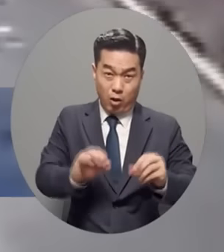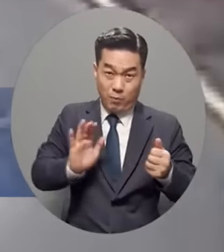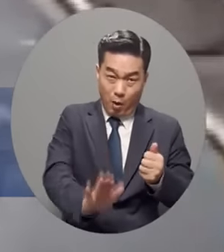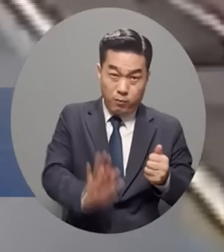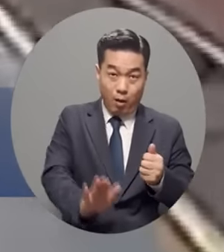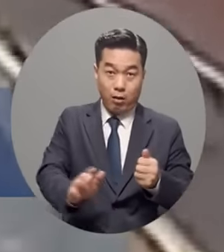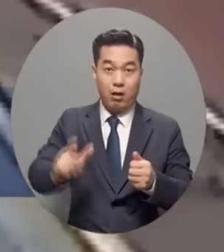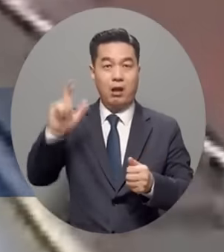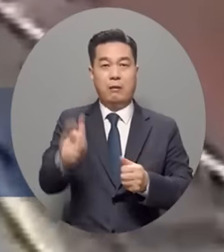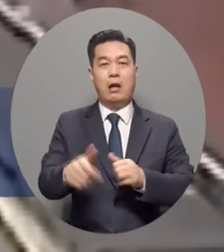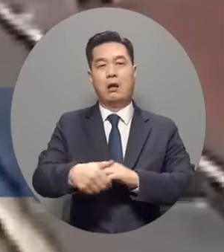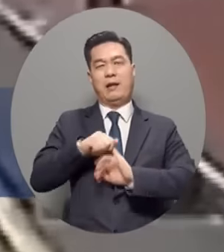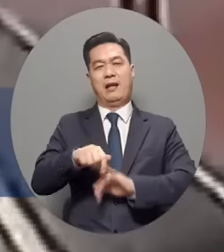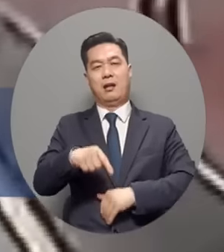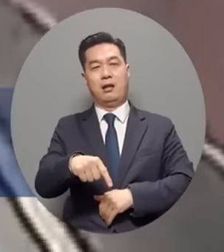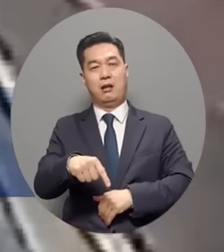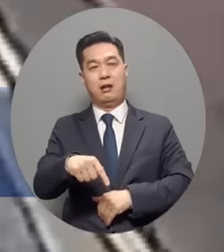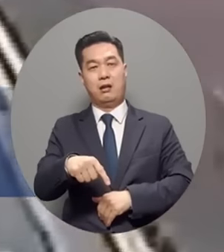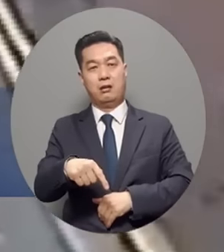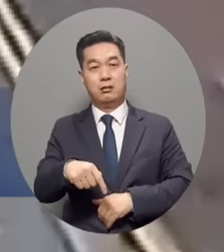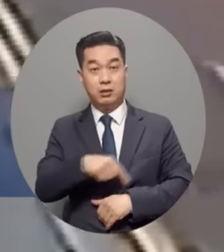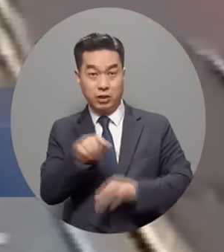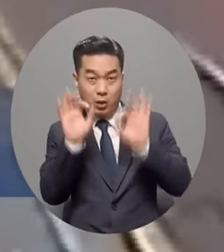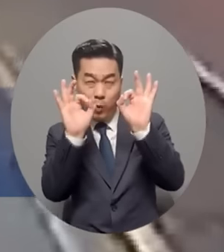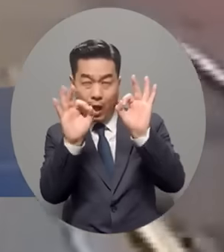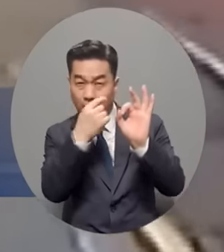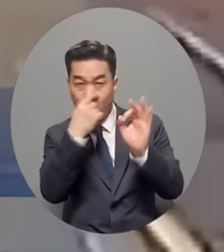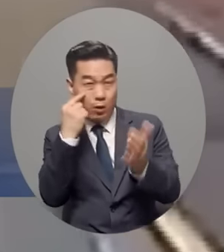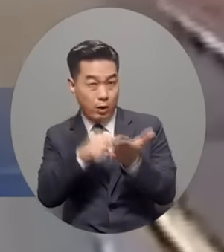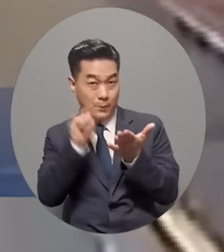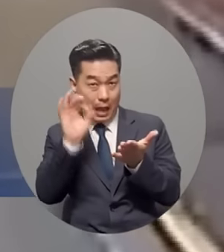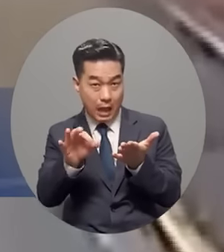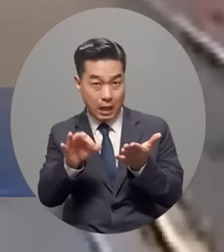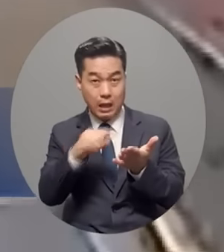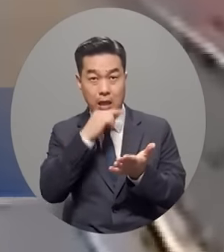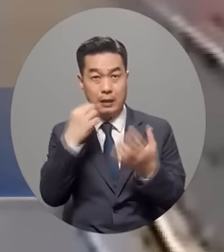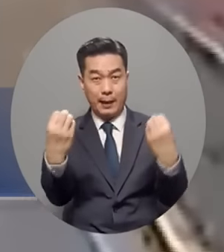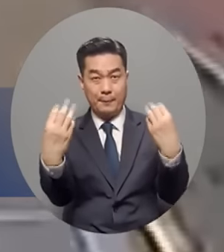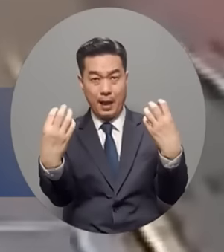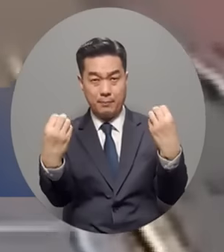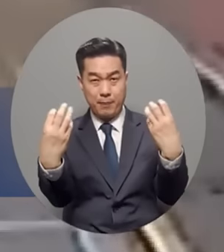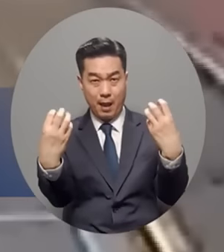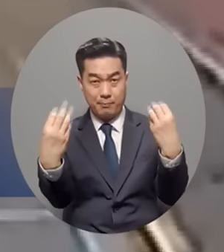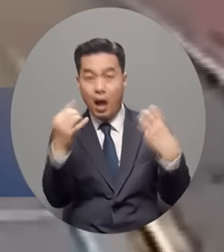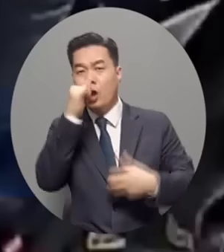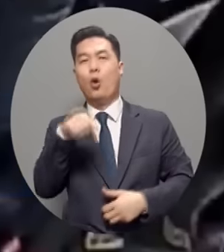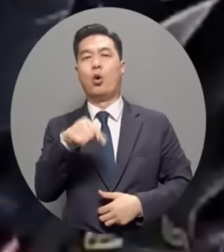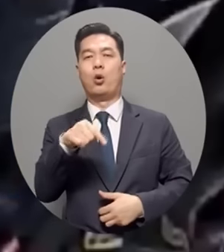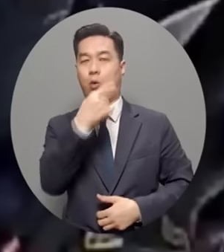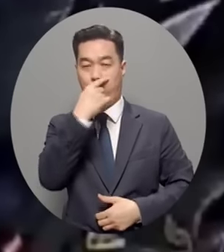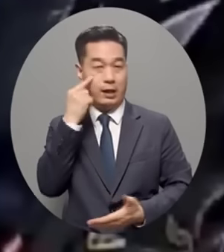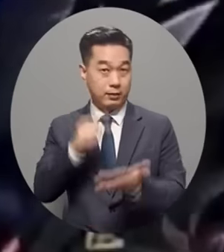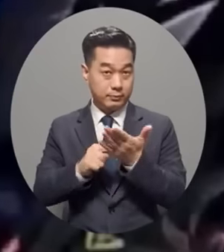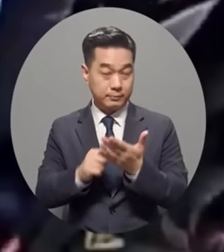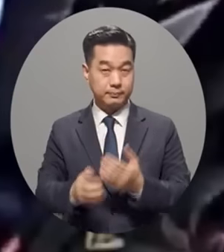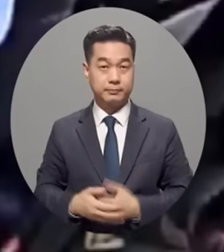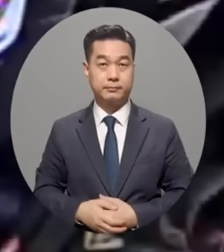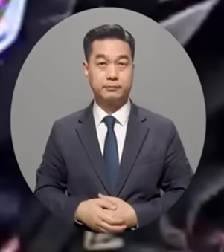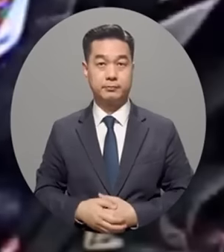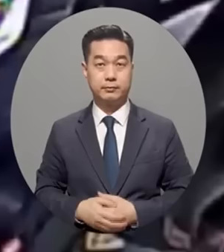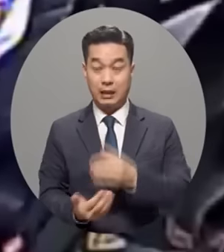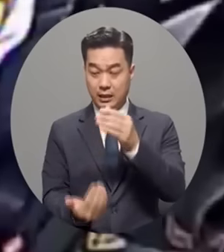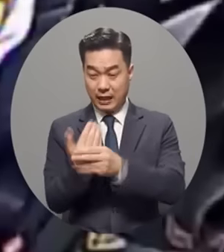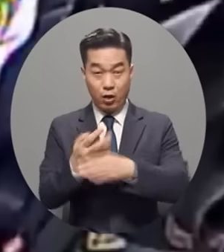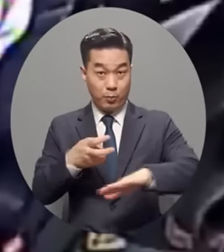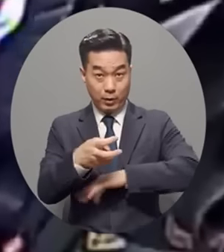브레이크가 작동이 안됐다고 인을 했을 때는 레이이 어 확인이 됩니다 사고 버스에 타고 있던